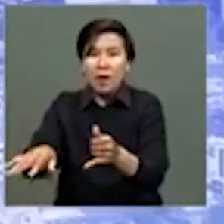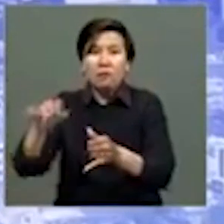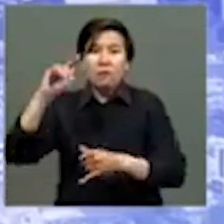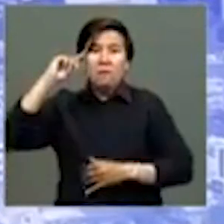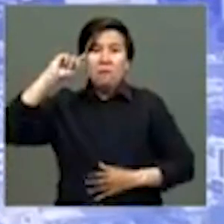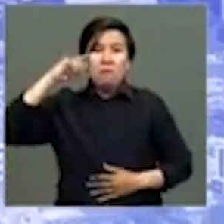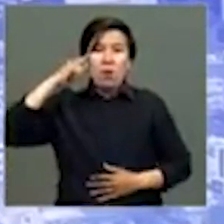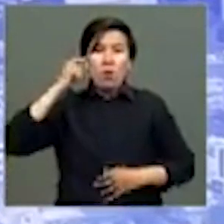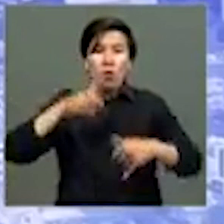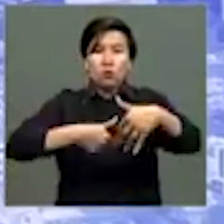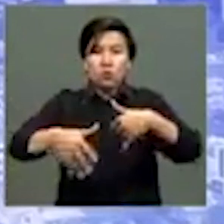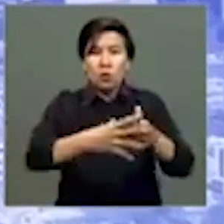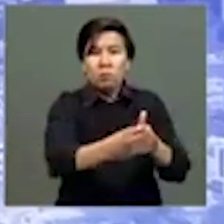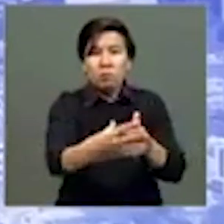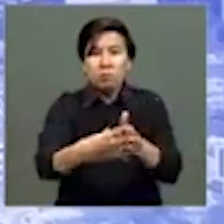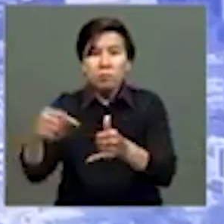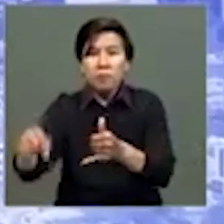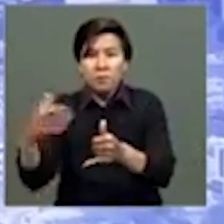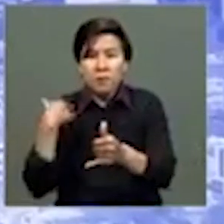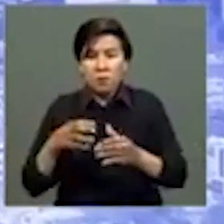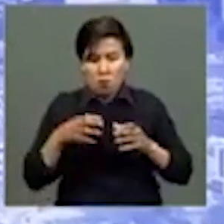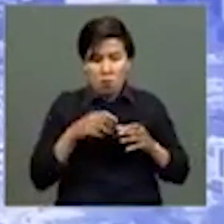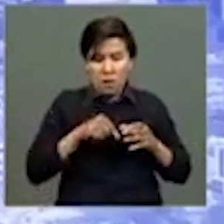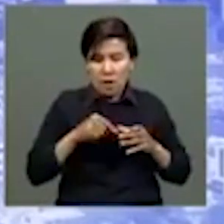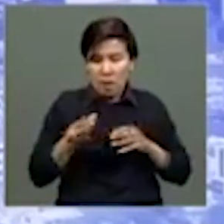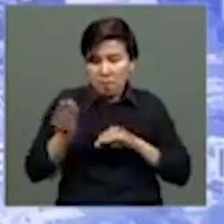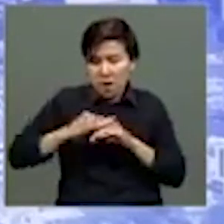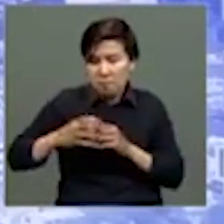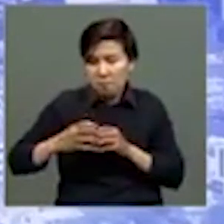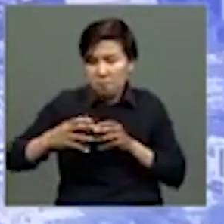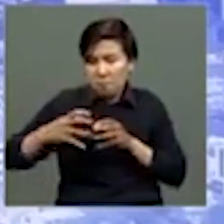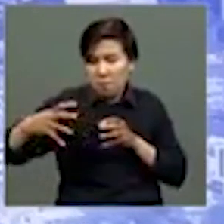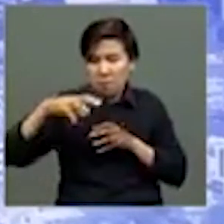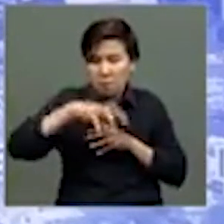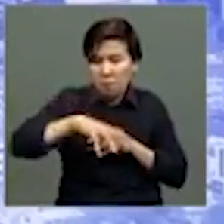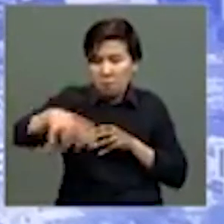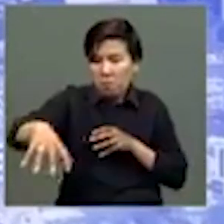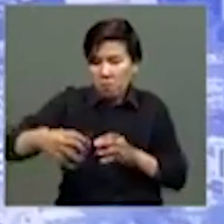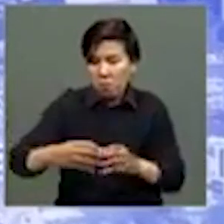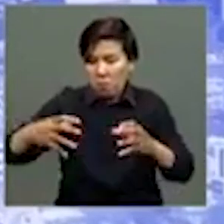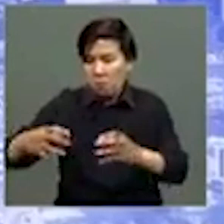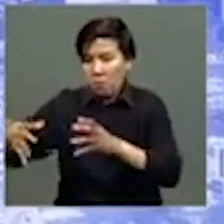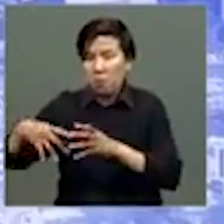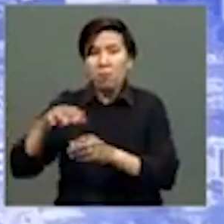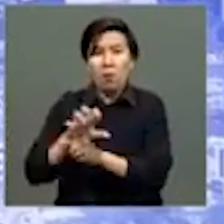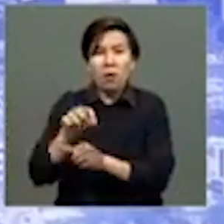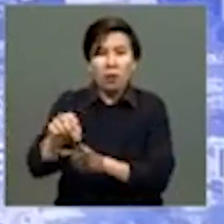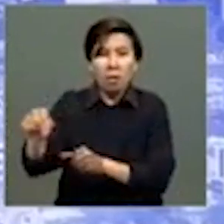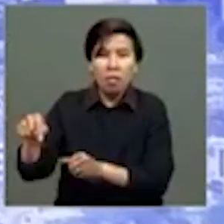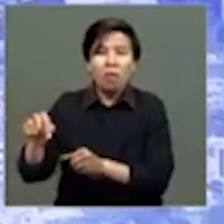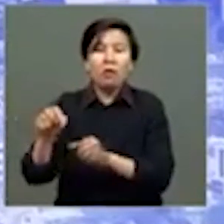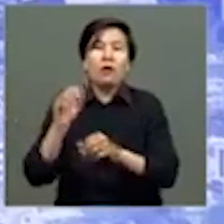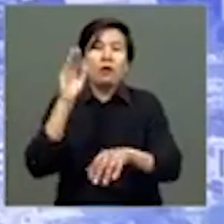พบกลุ่มคลัสเตอร์ใหม่ๆต่อไปเรื่อยๆตรงนี้ถึงต้องเน้นย้ำนะคะให้ทุกท่านยังต้องเฝ้าระวังตัวเ